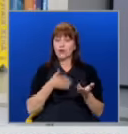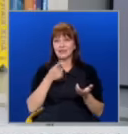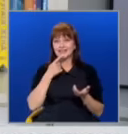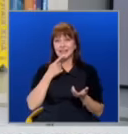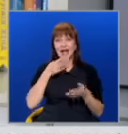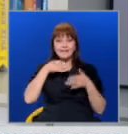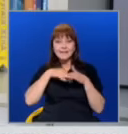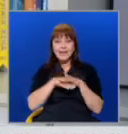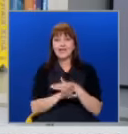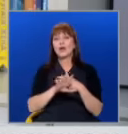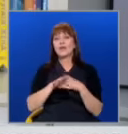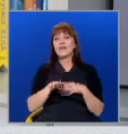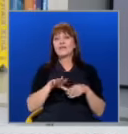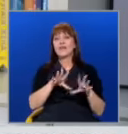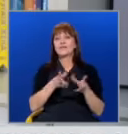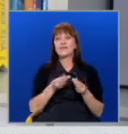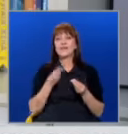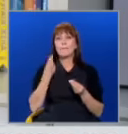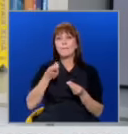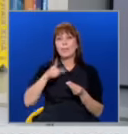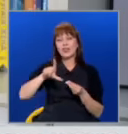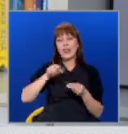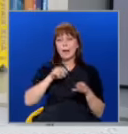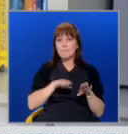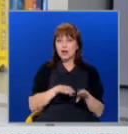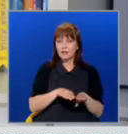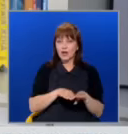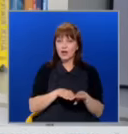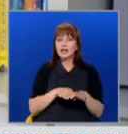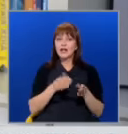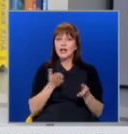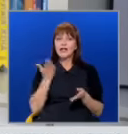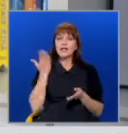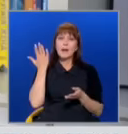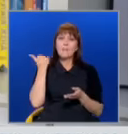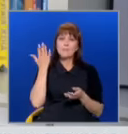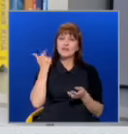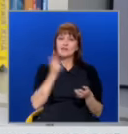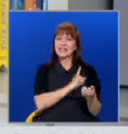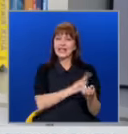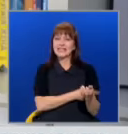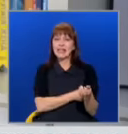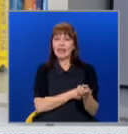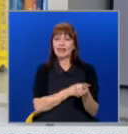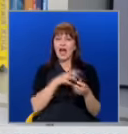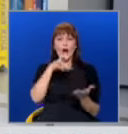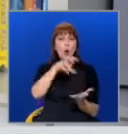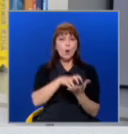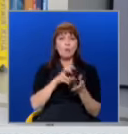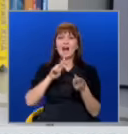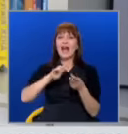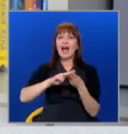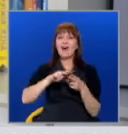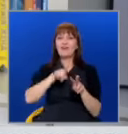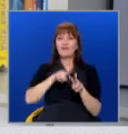паркинги. Там с него имаше свързани лица с бившата силова структура на ВИС и някои от участниците